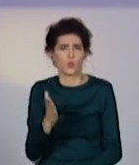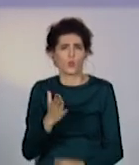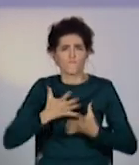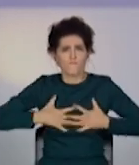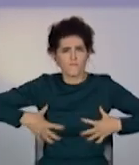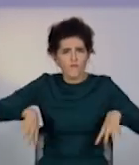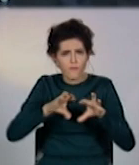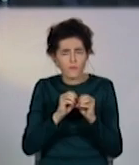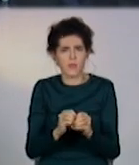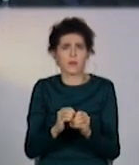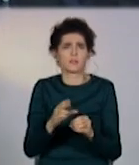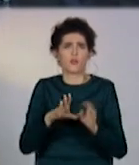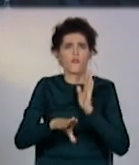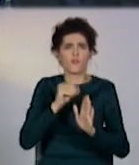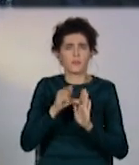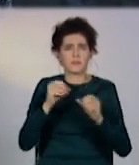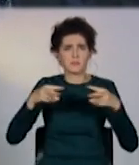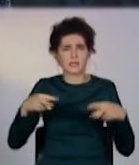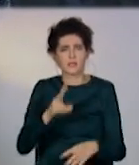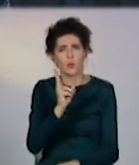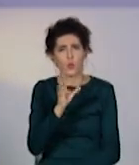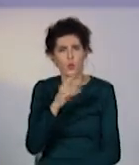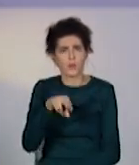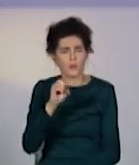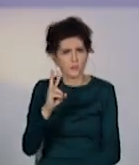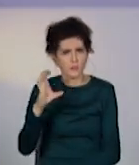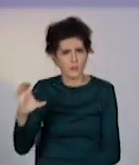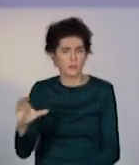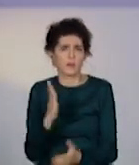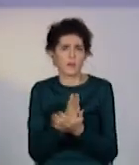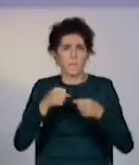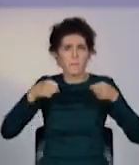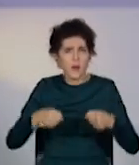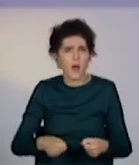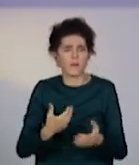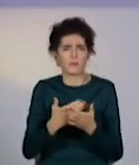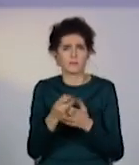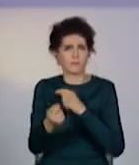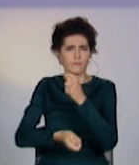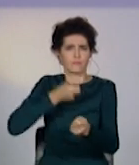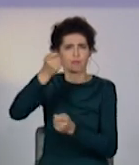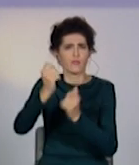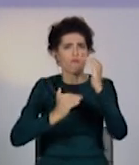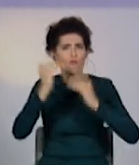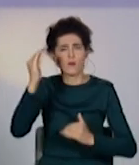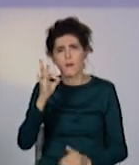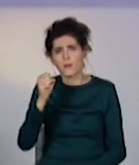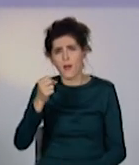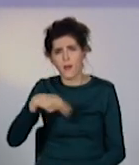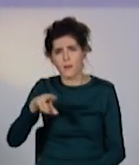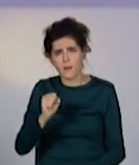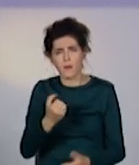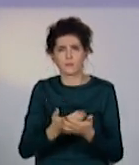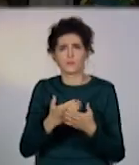з Виборчим кодексом, скористався своїм правом вето і подав вже до Верховної Ради, абсолютно всі